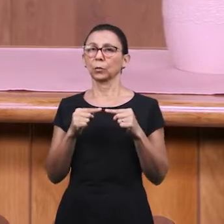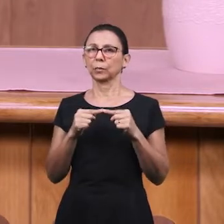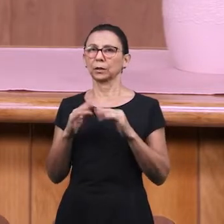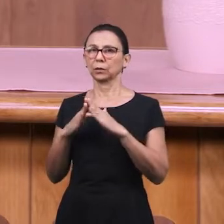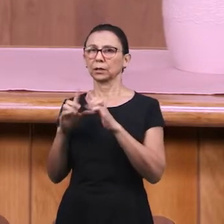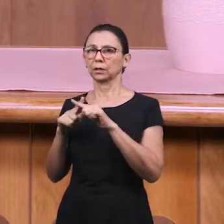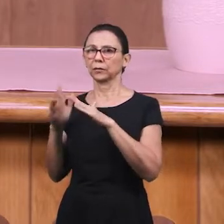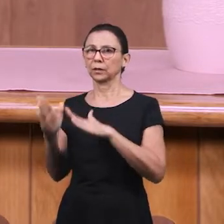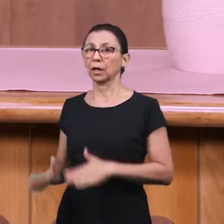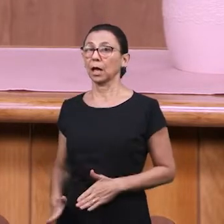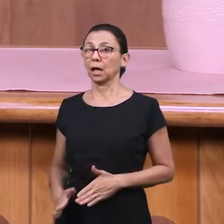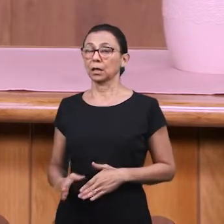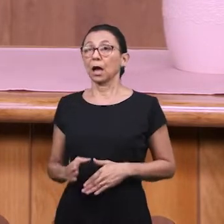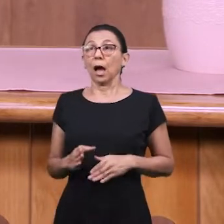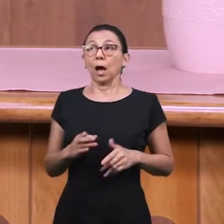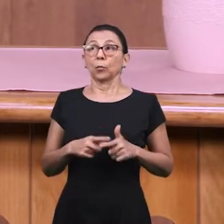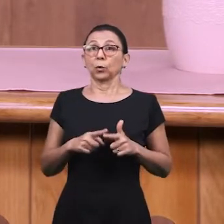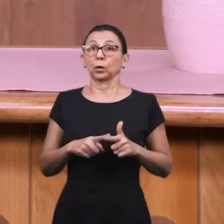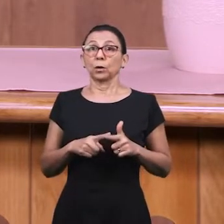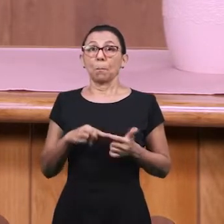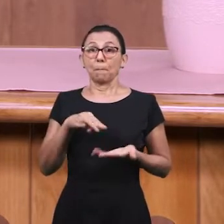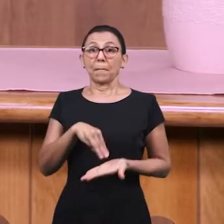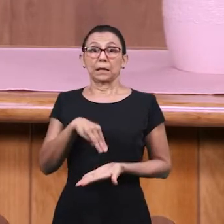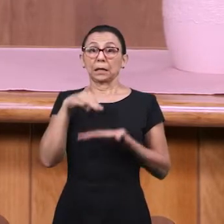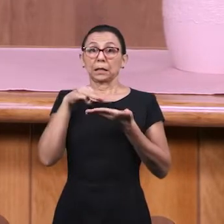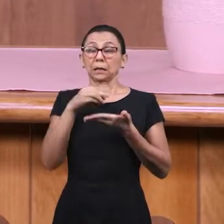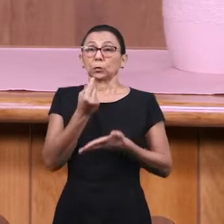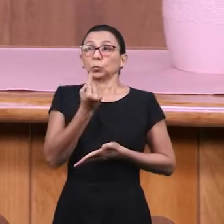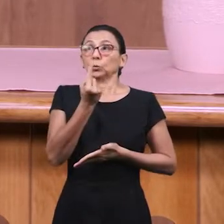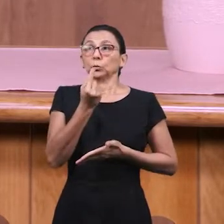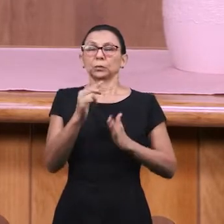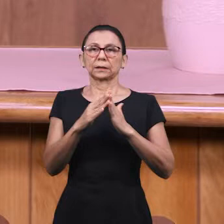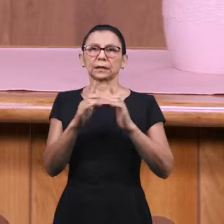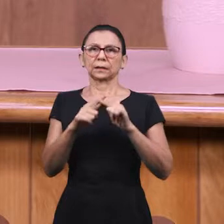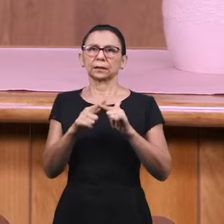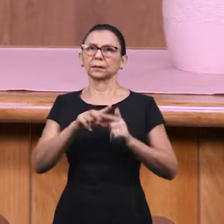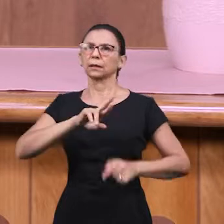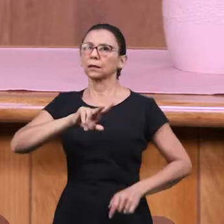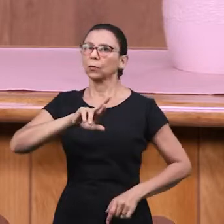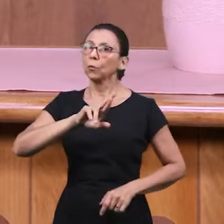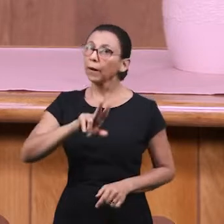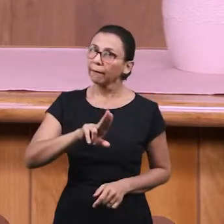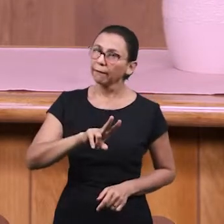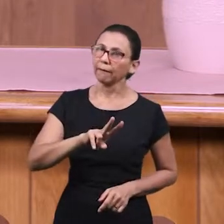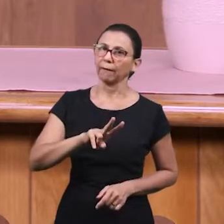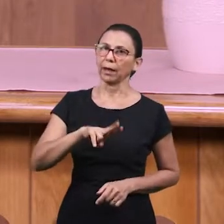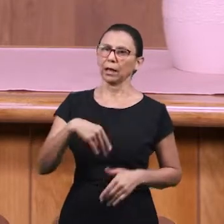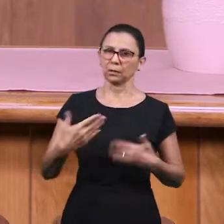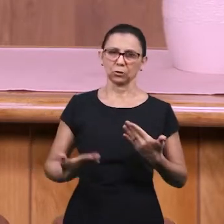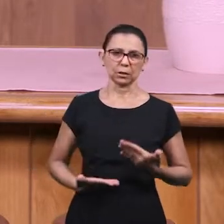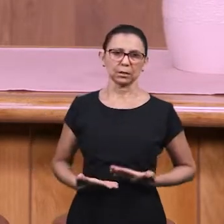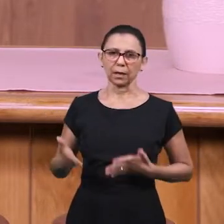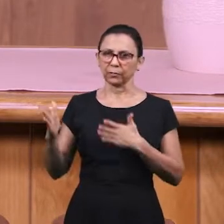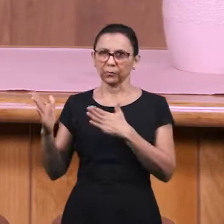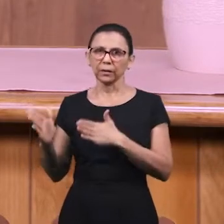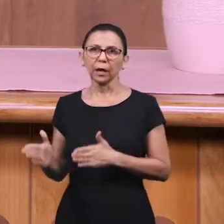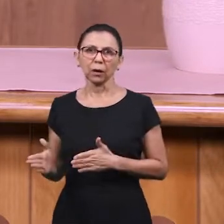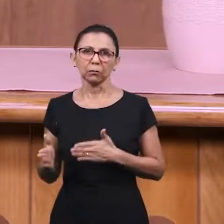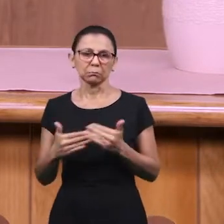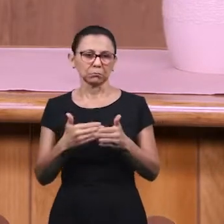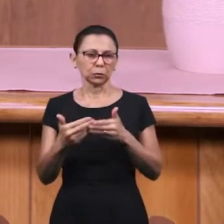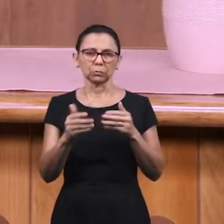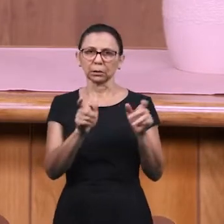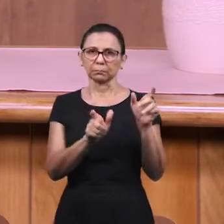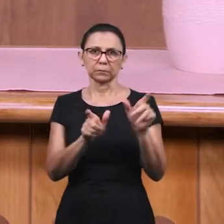себя с истинной церковью. Я не говорил, и мы никогда не говорили, что церковь Маранафа – это единственная церковь. То, что